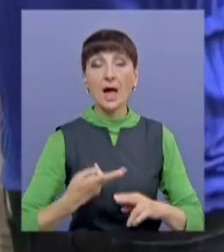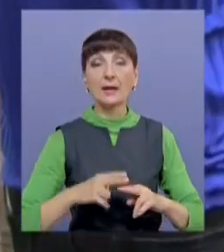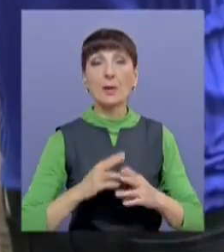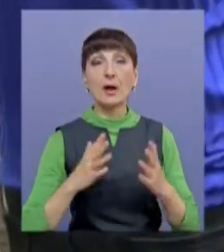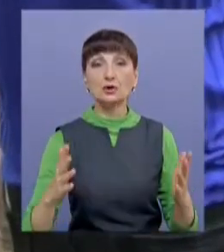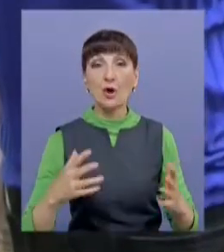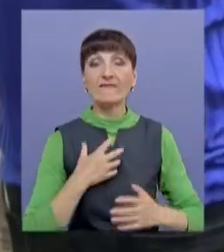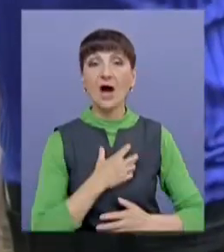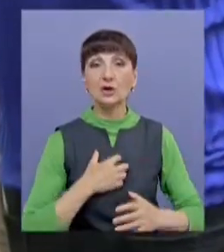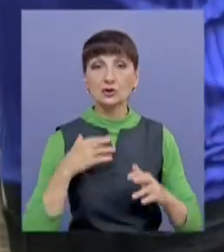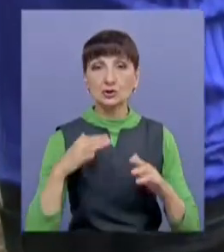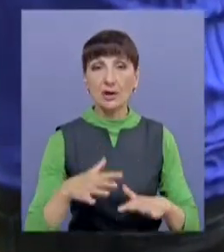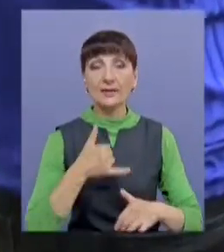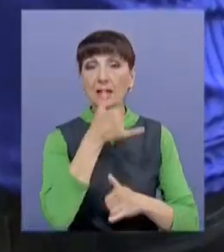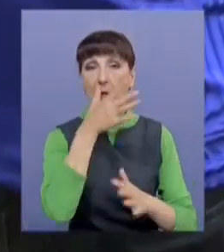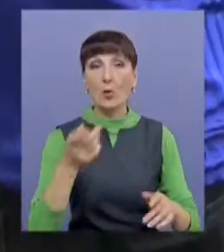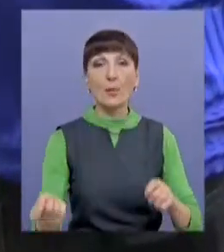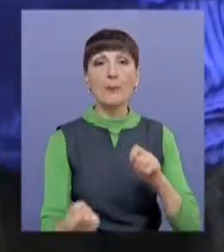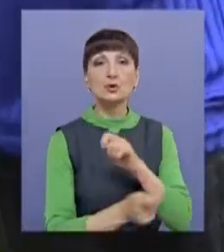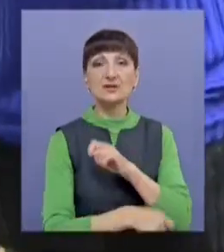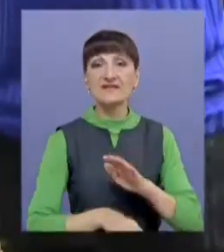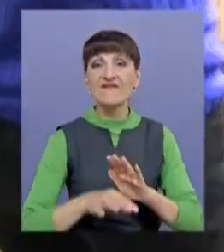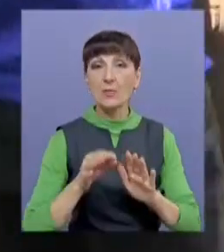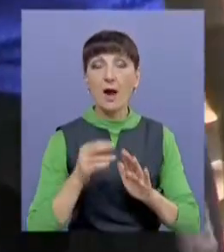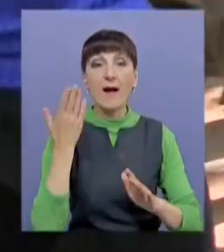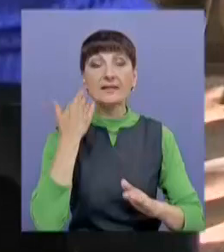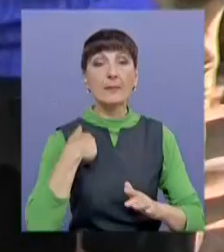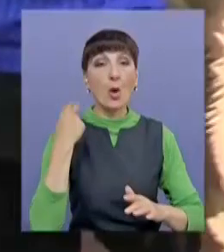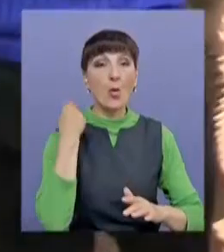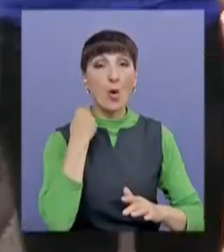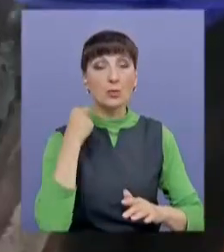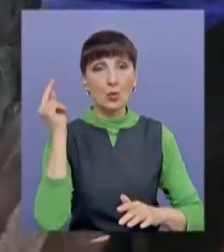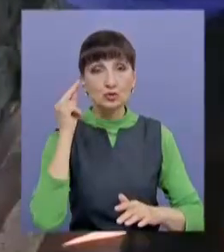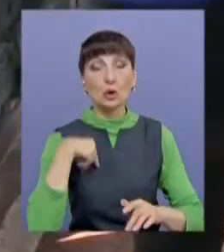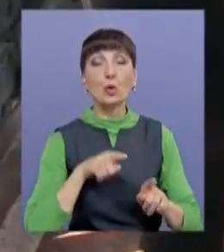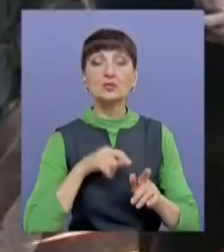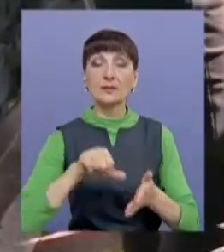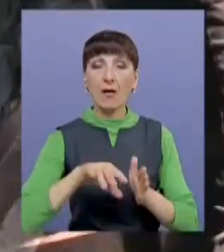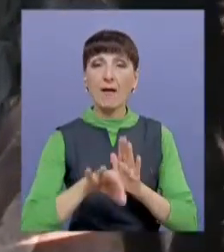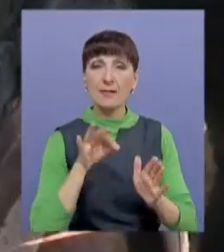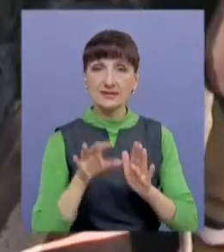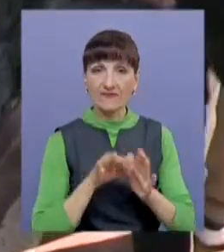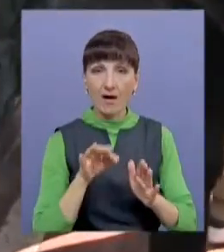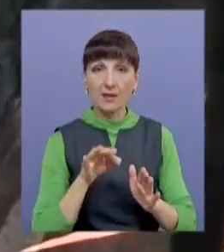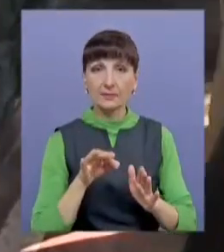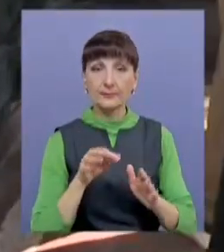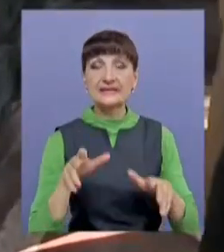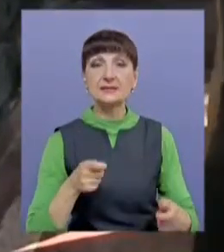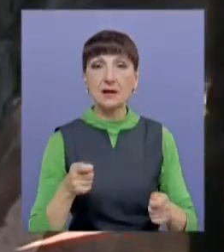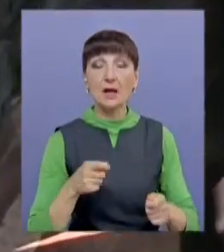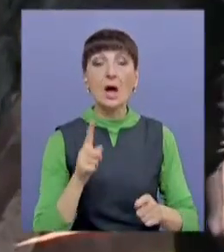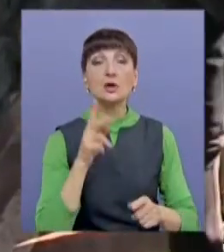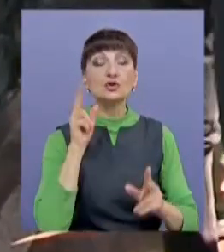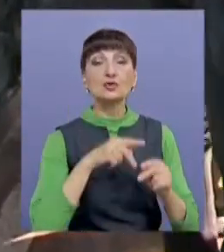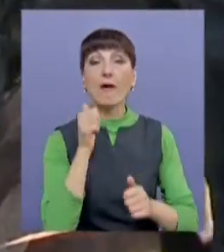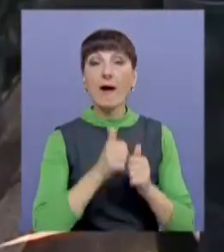большой важный шаг. Я не могу пропустить выборы. Когда я училась в Англии, я тоже как раз голосовала, выбирала нашего президента. Я считаю, что каждый